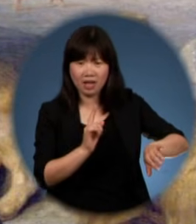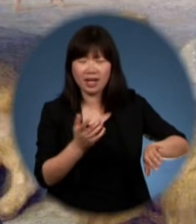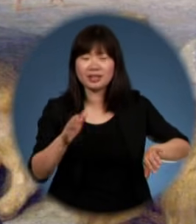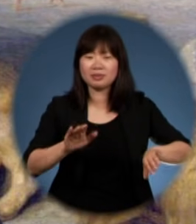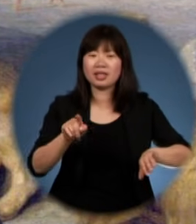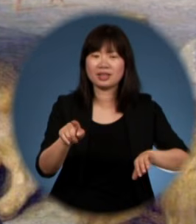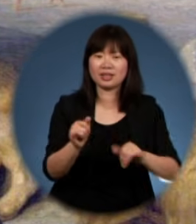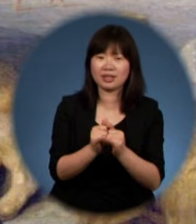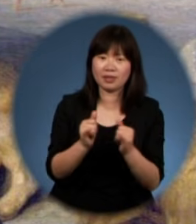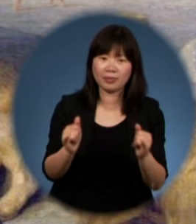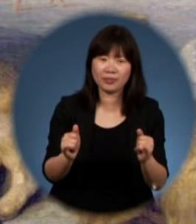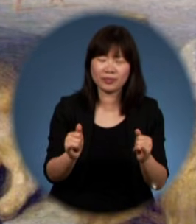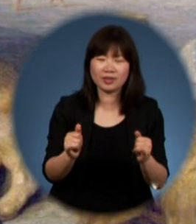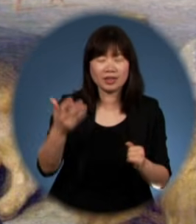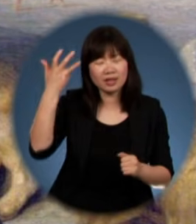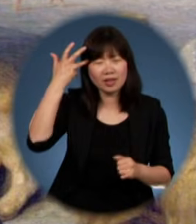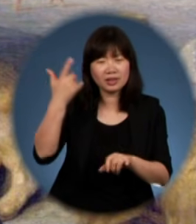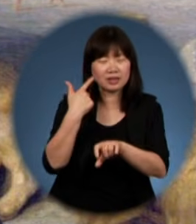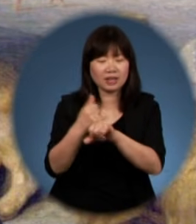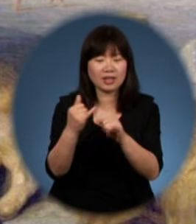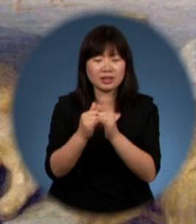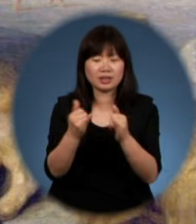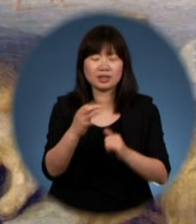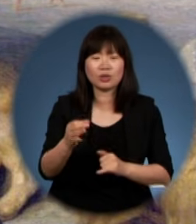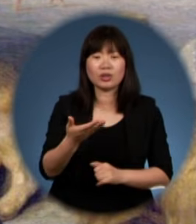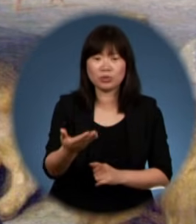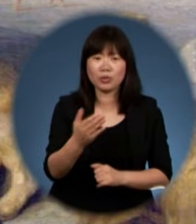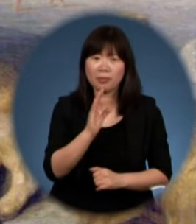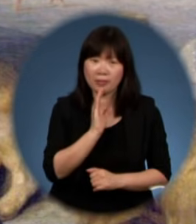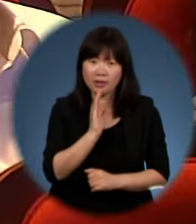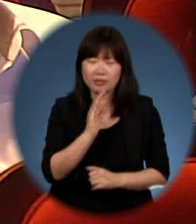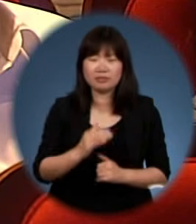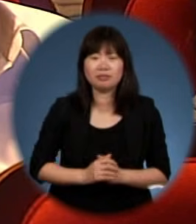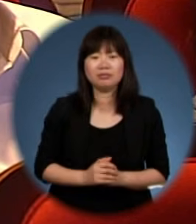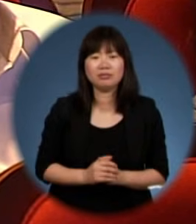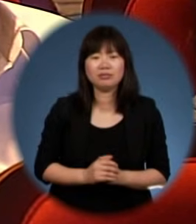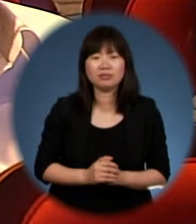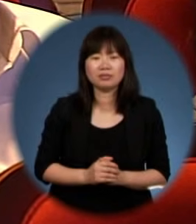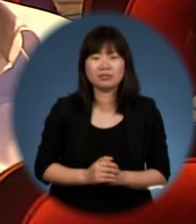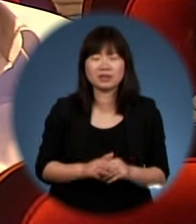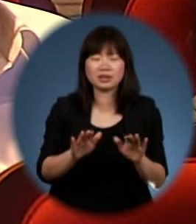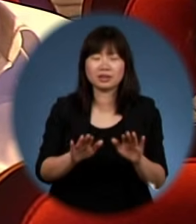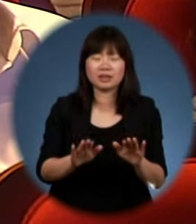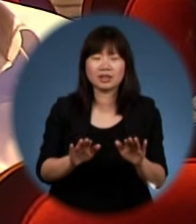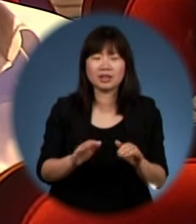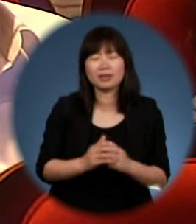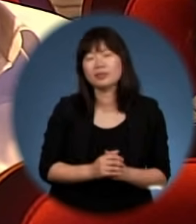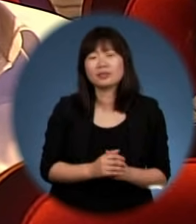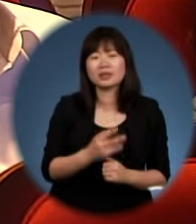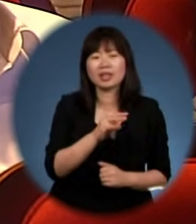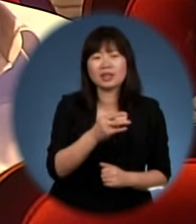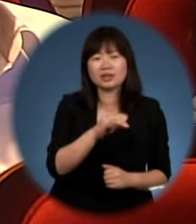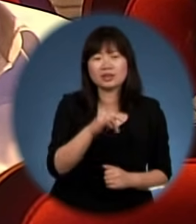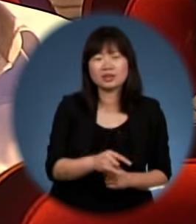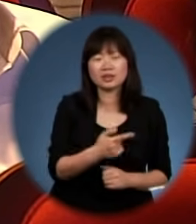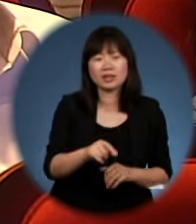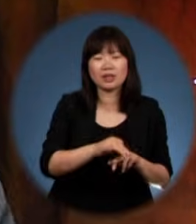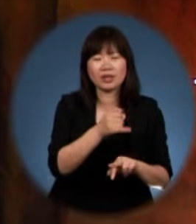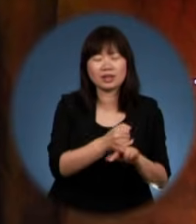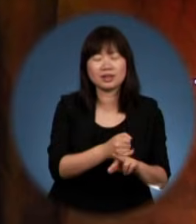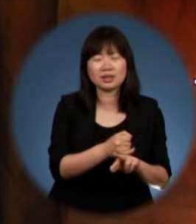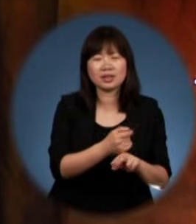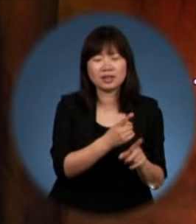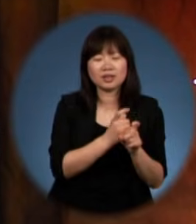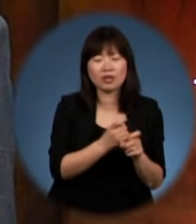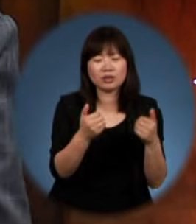사람은 그런 철학자들을 인정해 주었다는 것입니다 자 다리 쏘 대항 이 그의 정책이 얻습니다